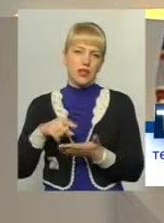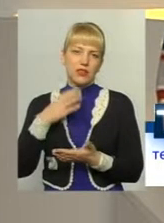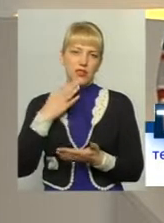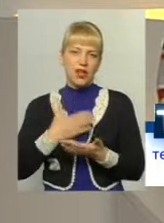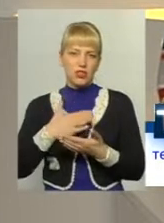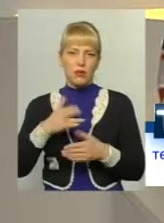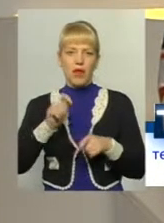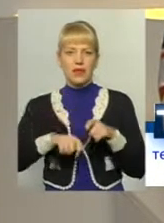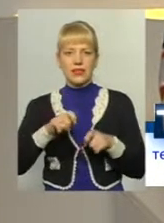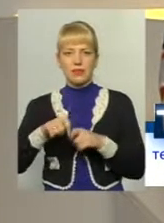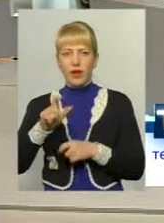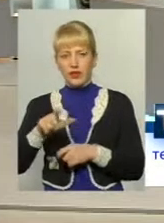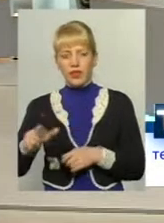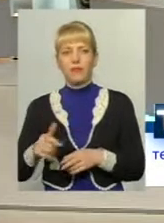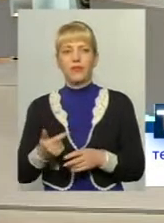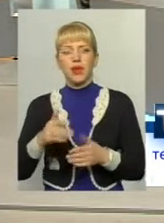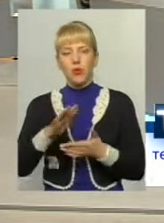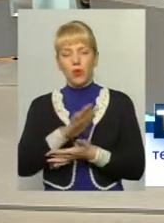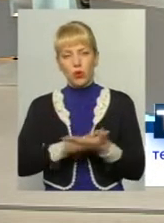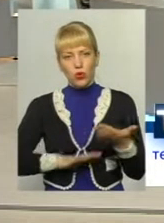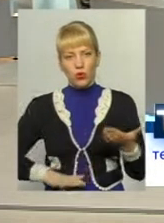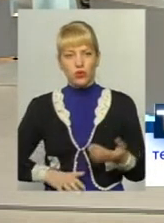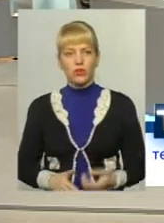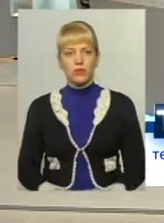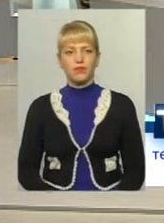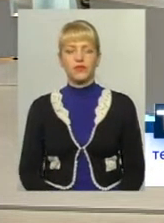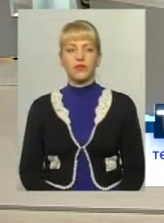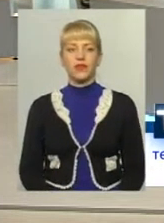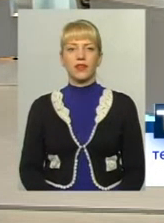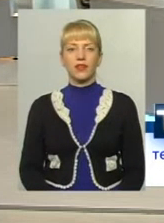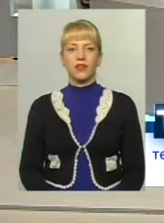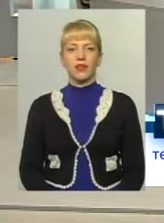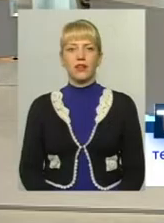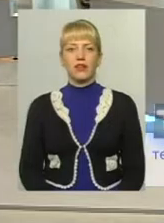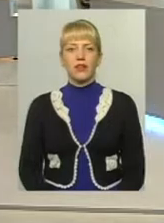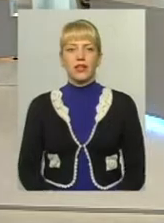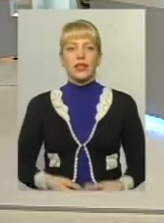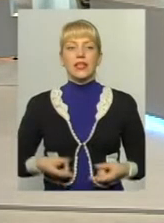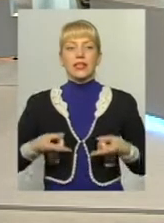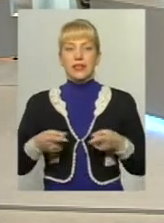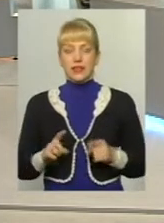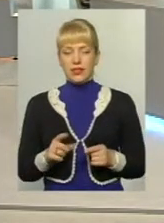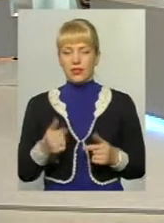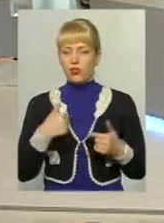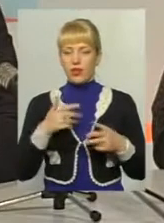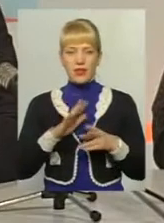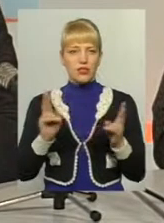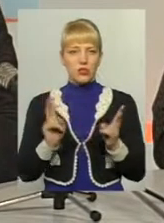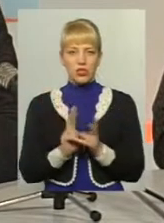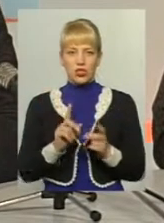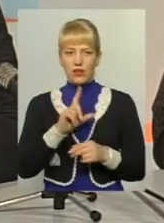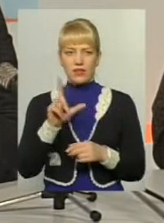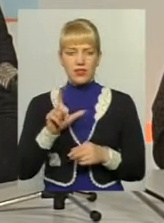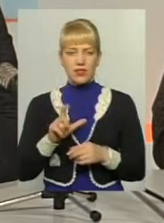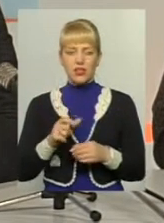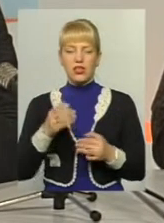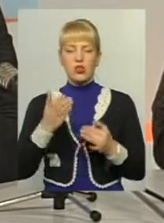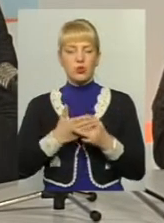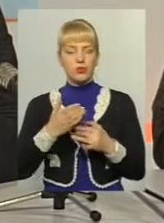в кого є питання з приводу того, як зараз вижити ОСББ і як якісно налагодити свою